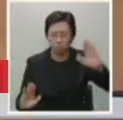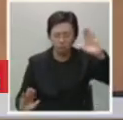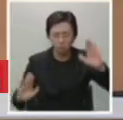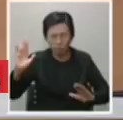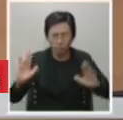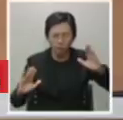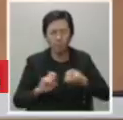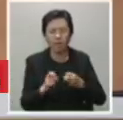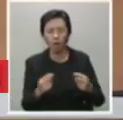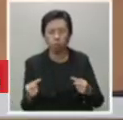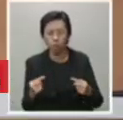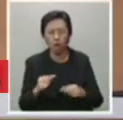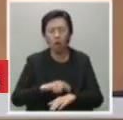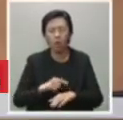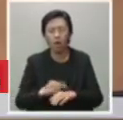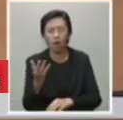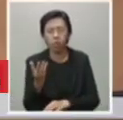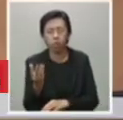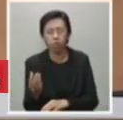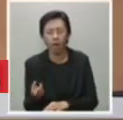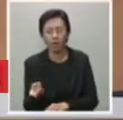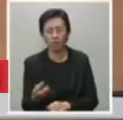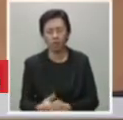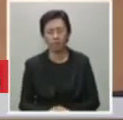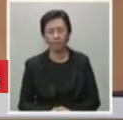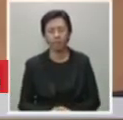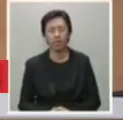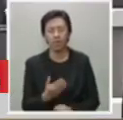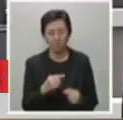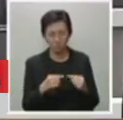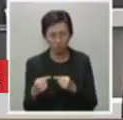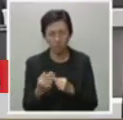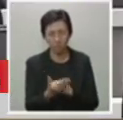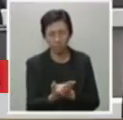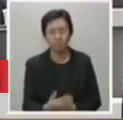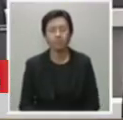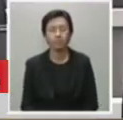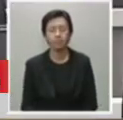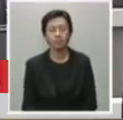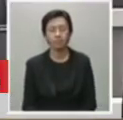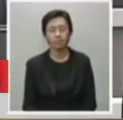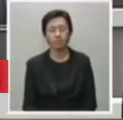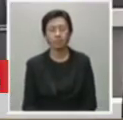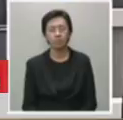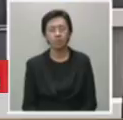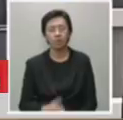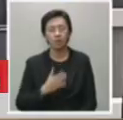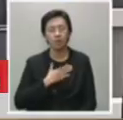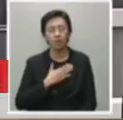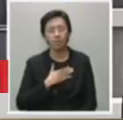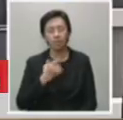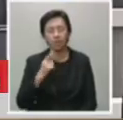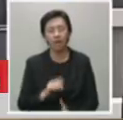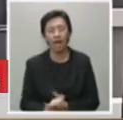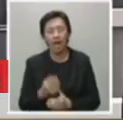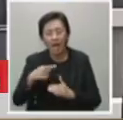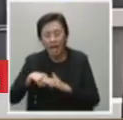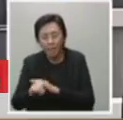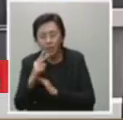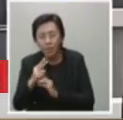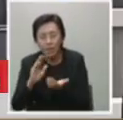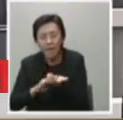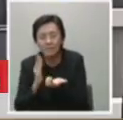าครับยิ่งเวลาเราเหลือน้อยลงเต็มทีแล้วท่านจิรยุต่อเลยครับ นี่ผมก็เพิ่งรู้แล้วแกไปแอบดูผมแต่งหน้าตอน